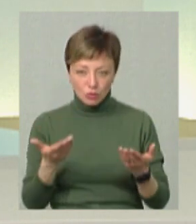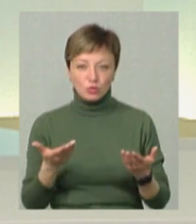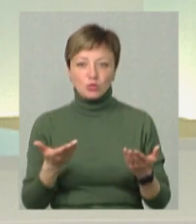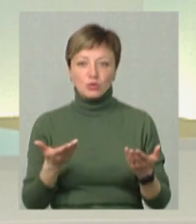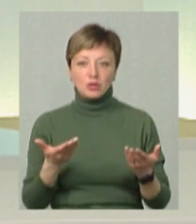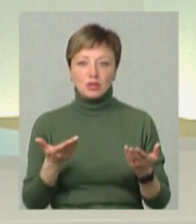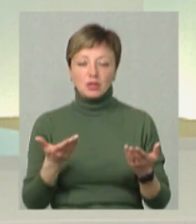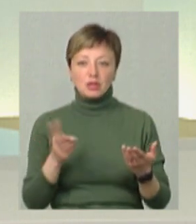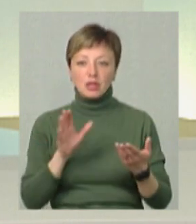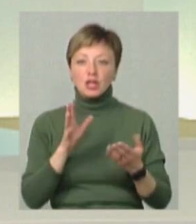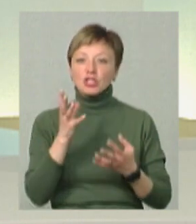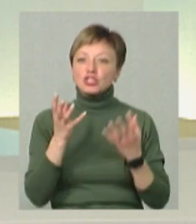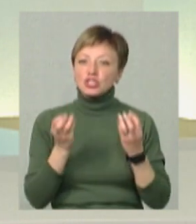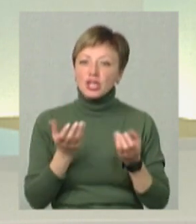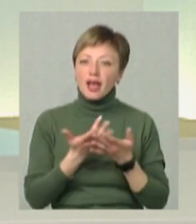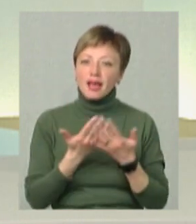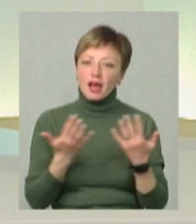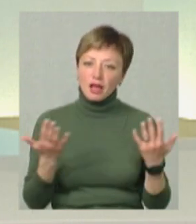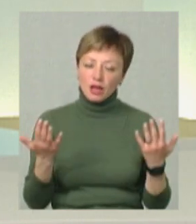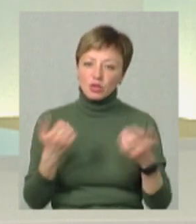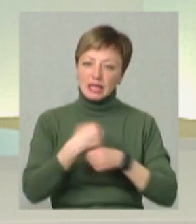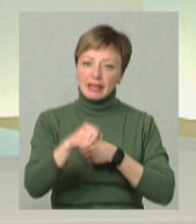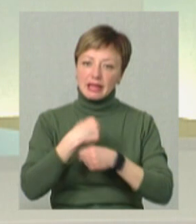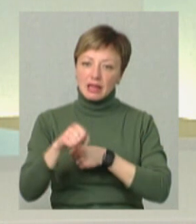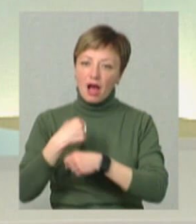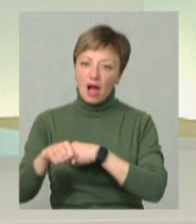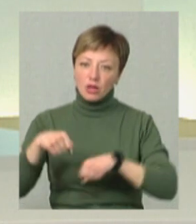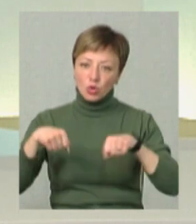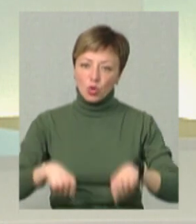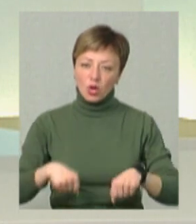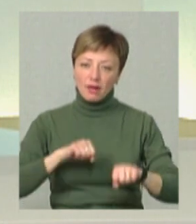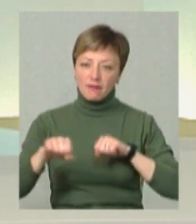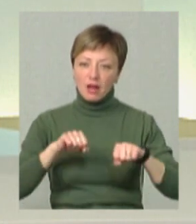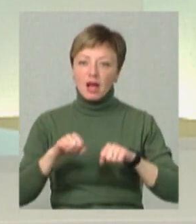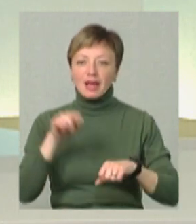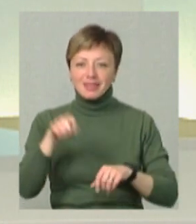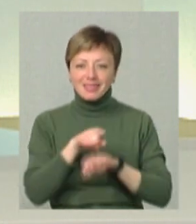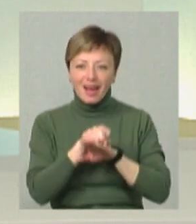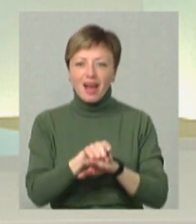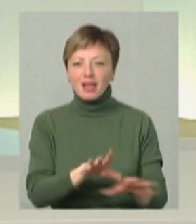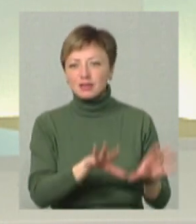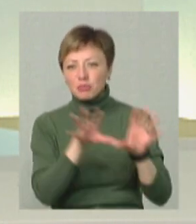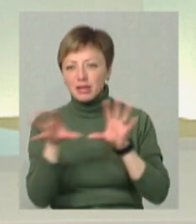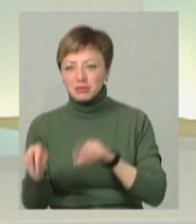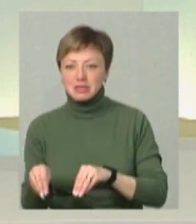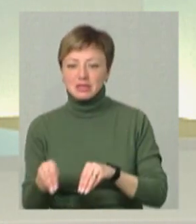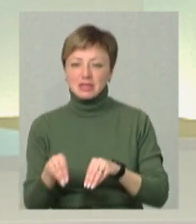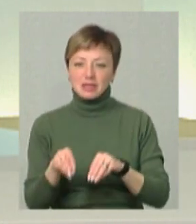багатьох, ще якихось диктаторів, і танк туди